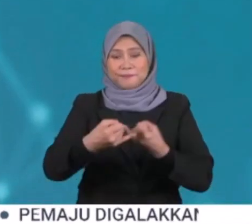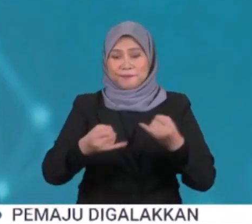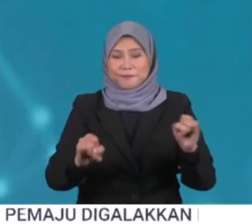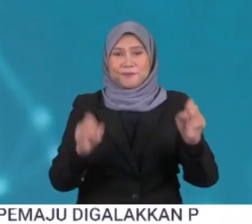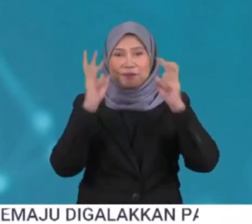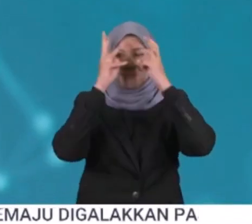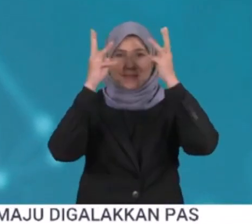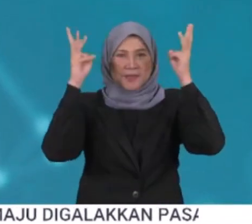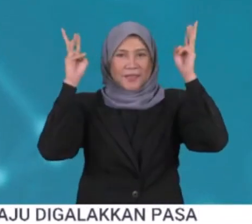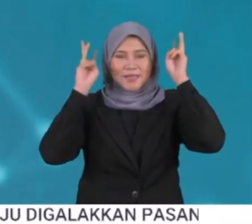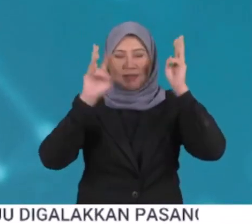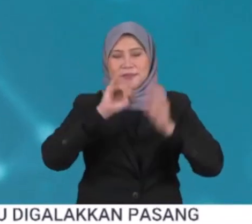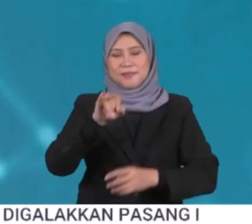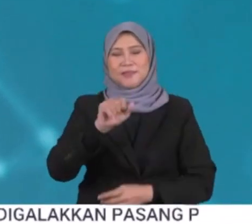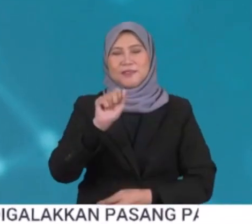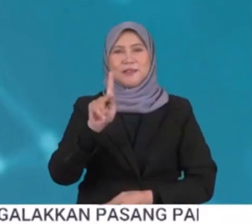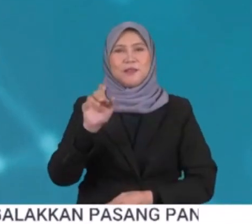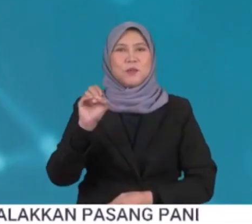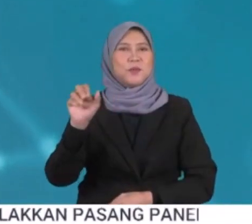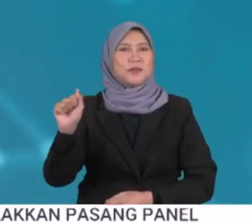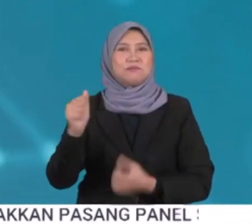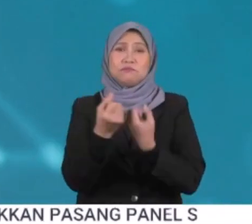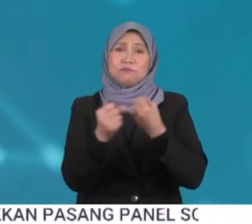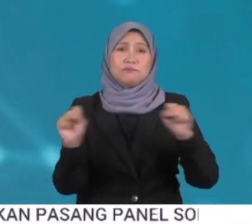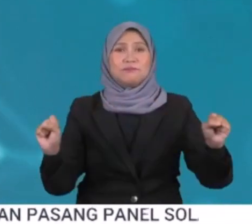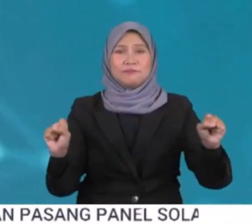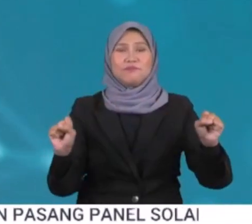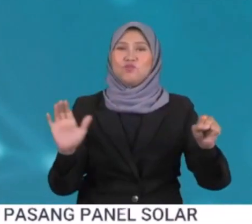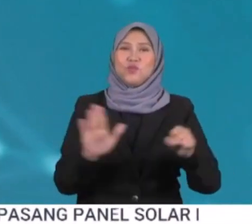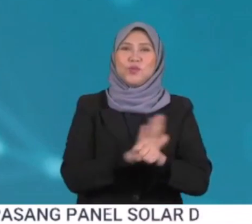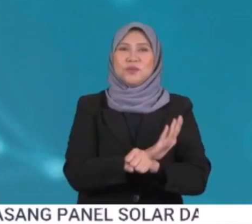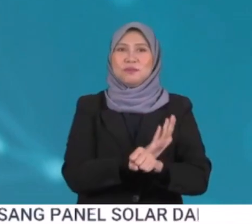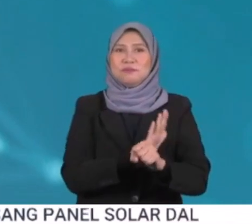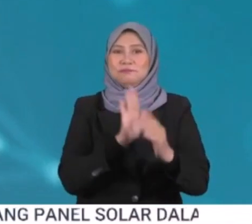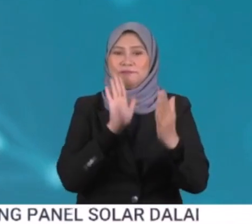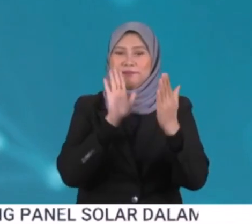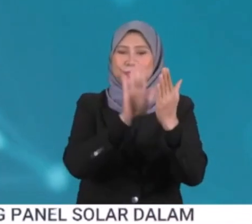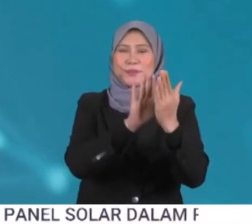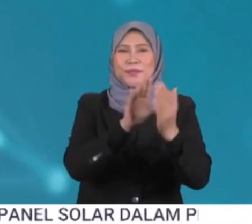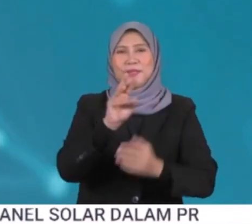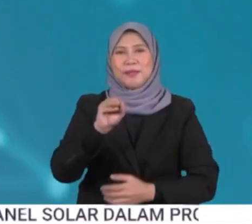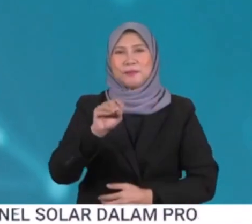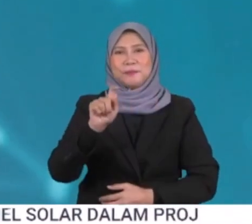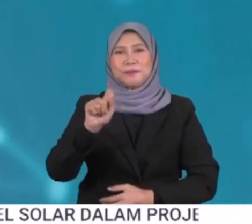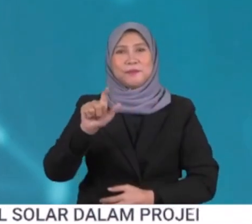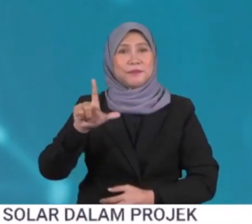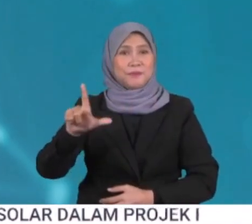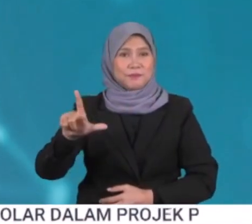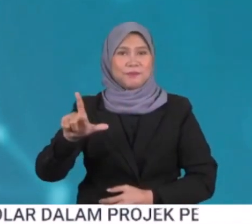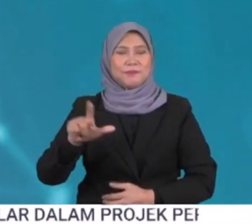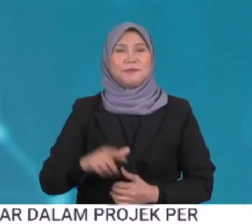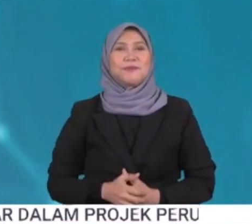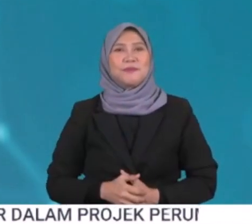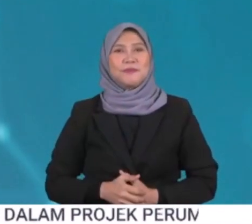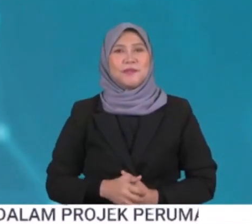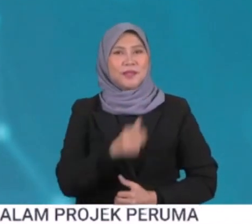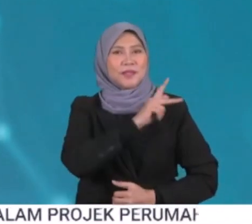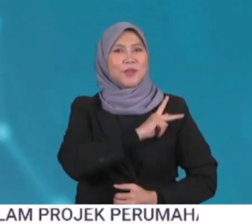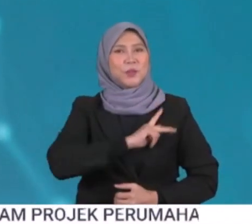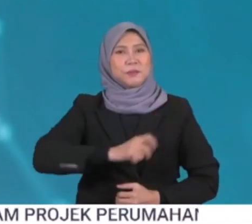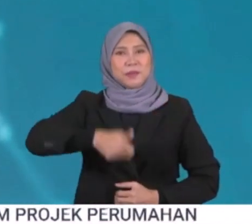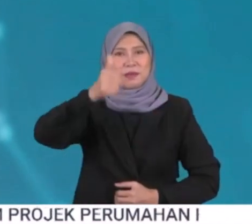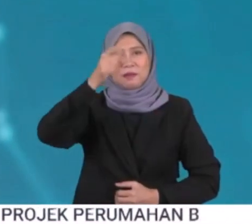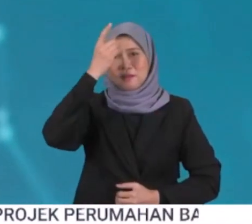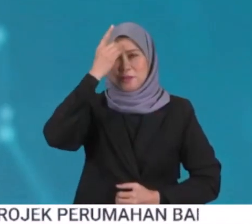Jabatan Kemajuan Orang Asli JAKOA sudah bersiap sedia sepenuhnya untuk menghadapi Monsun Timur Laut MTL. Ketua